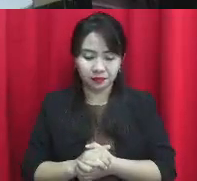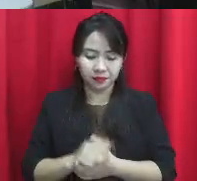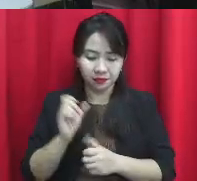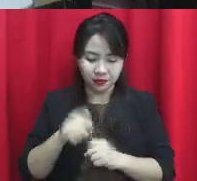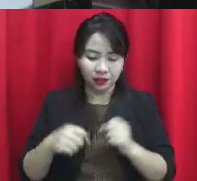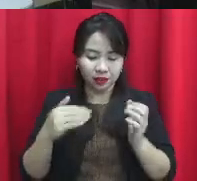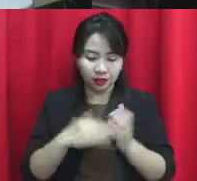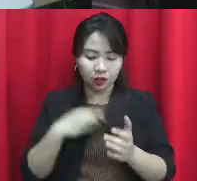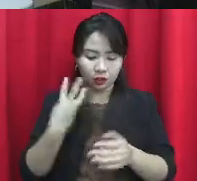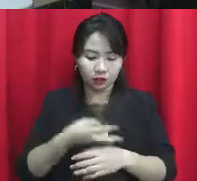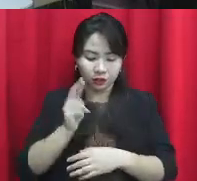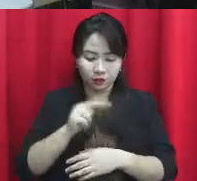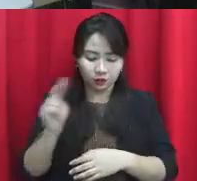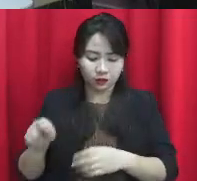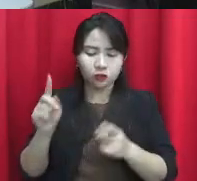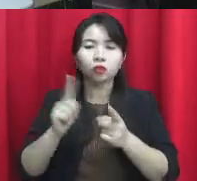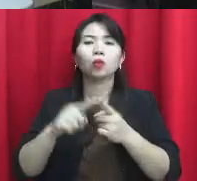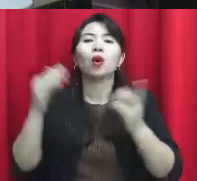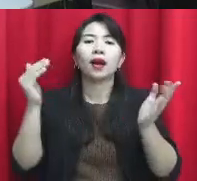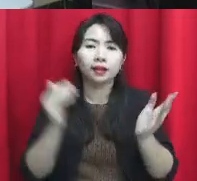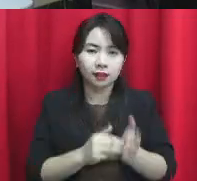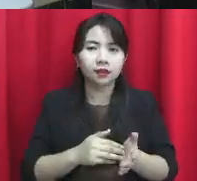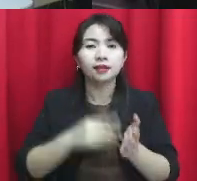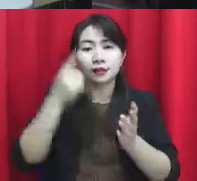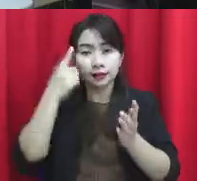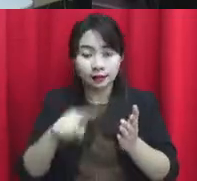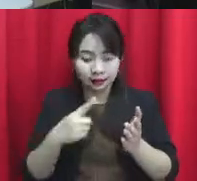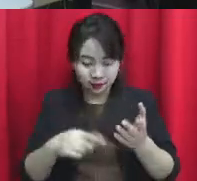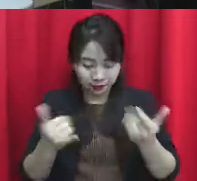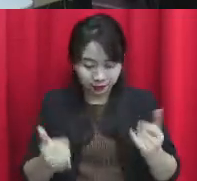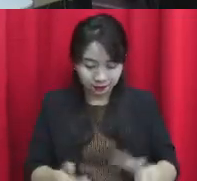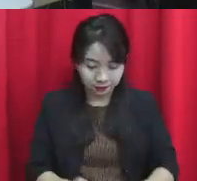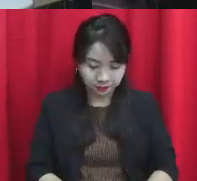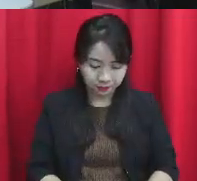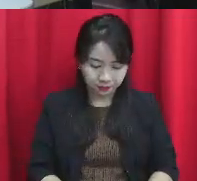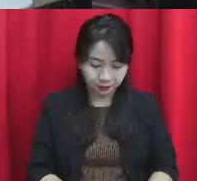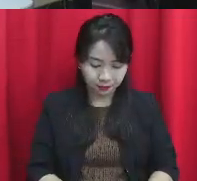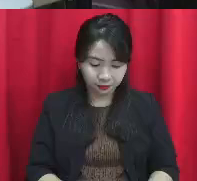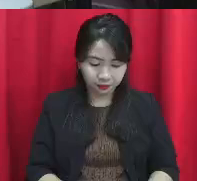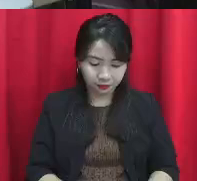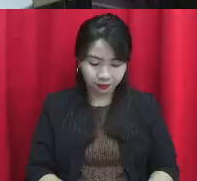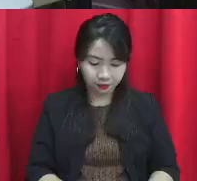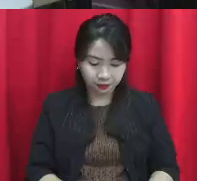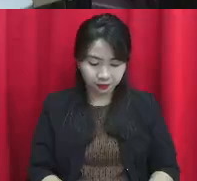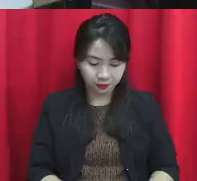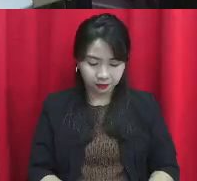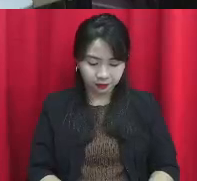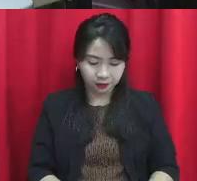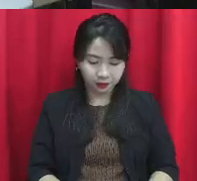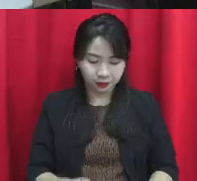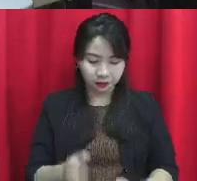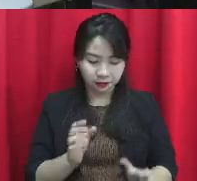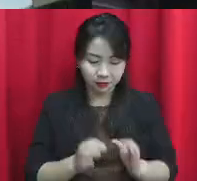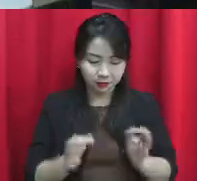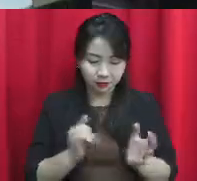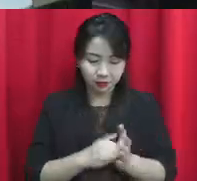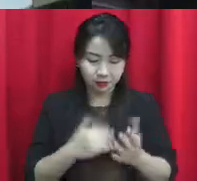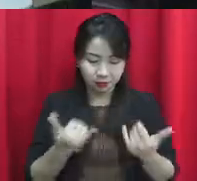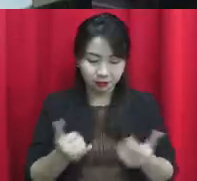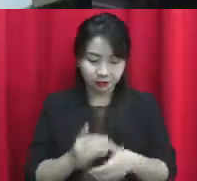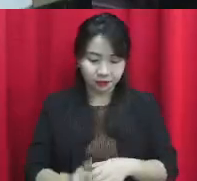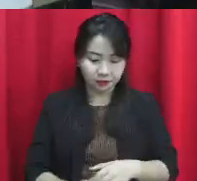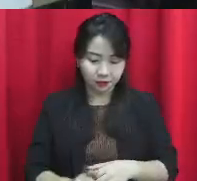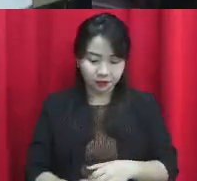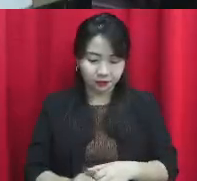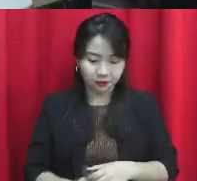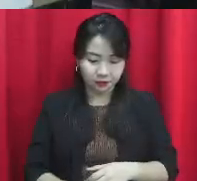i-follow up po natin ito sa kanila ' ba napakaganda kasi pag Ito po yung laging nagri-ring sa utak nila makikita nila ito